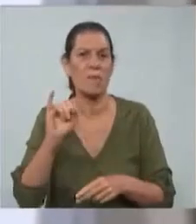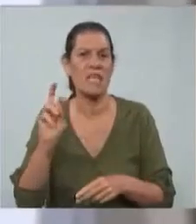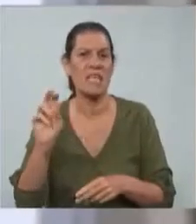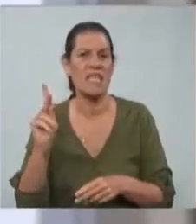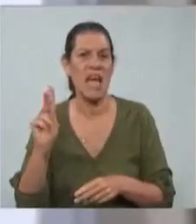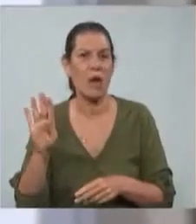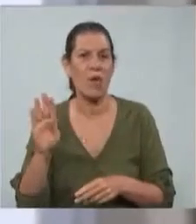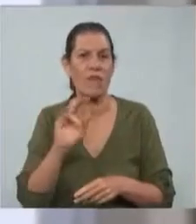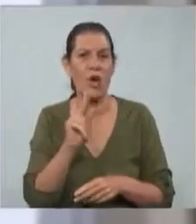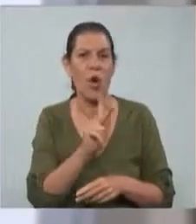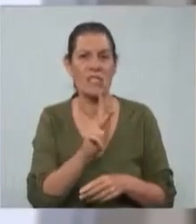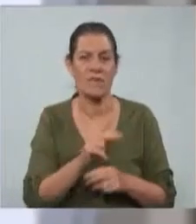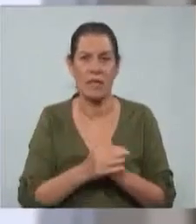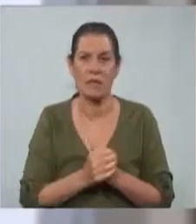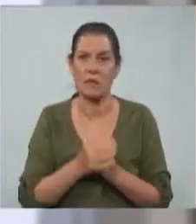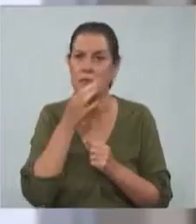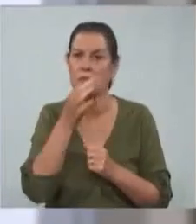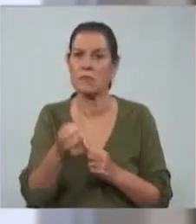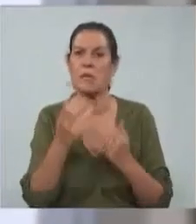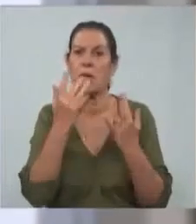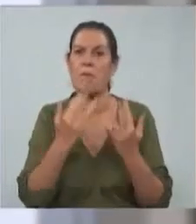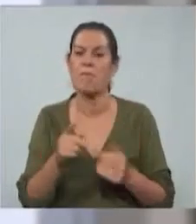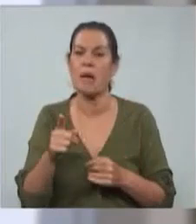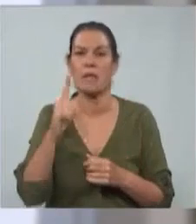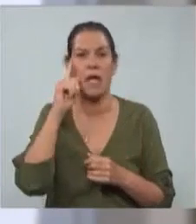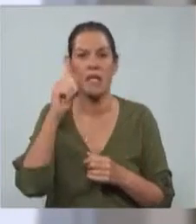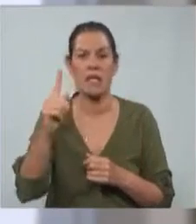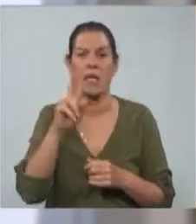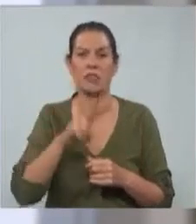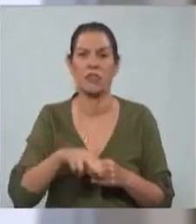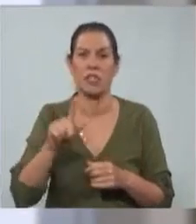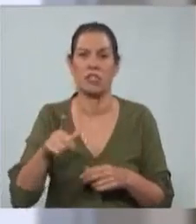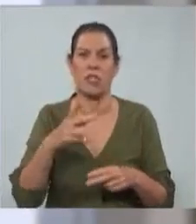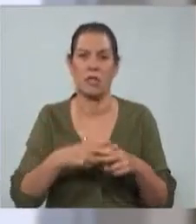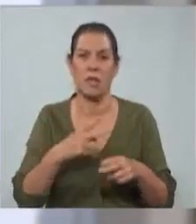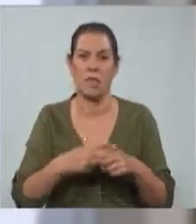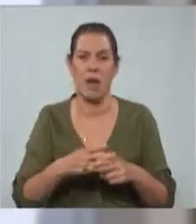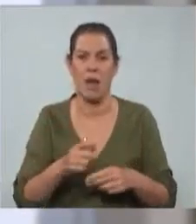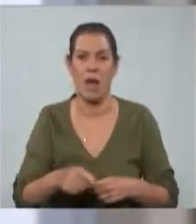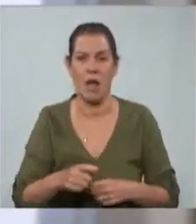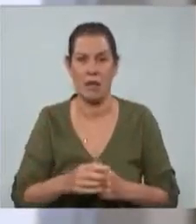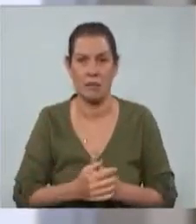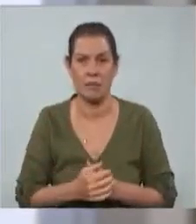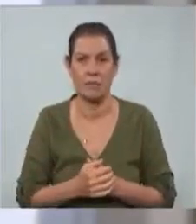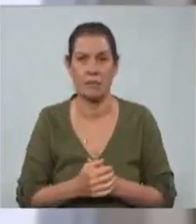מתי ידעת שיש לך יעקב קרויצפלד?